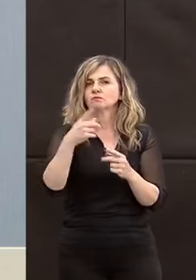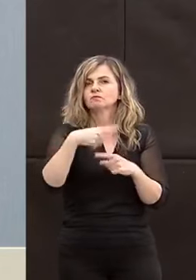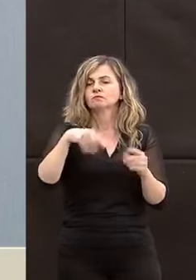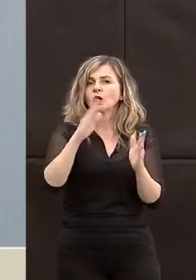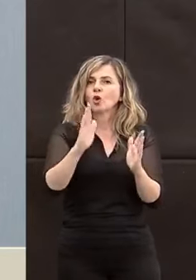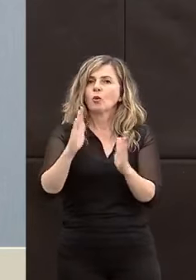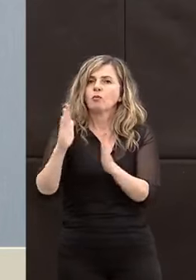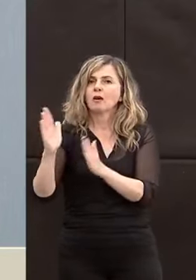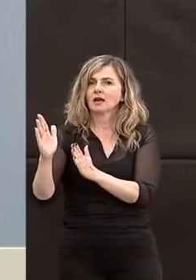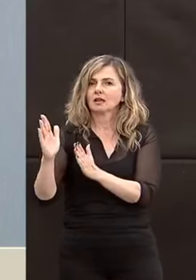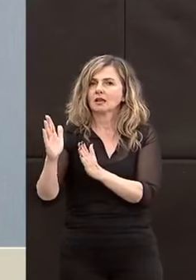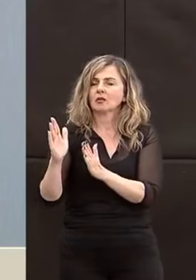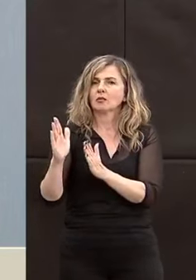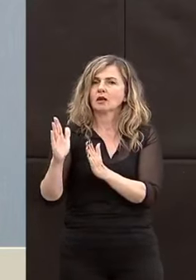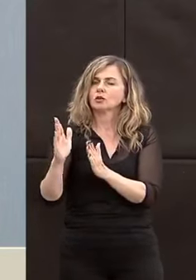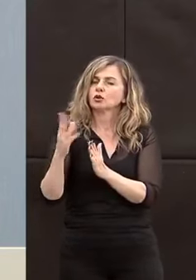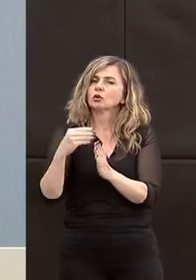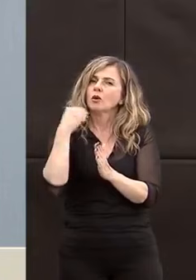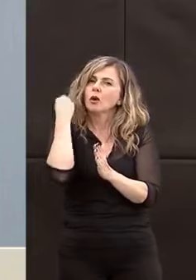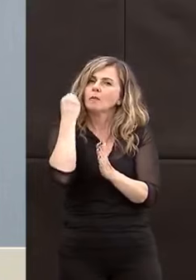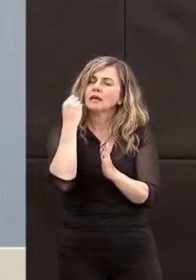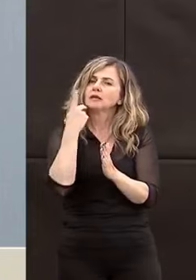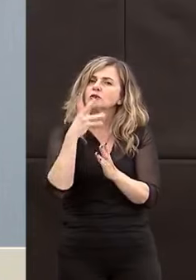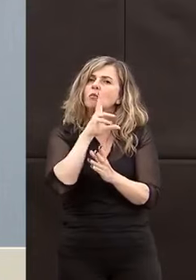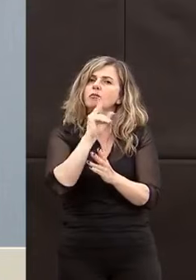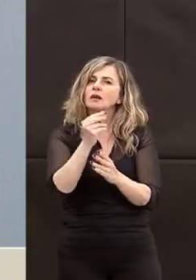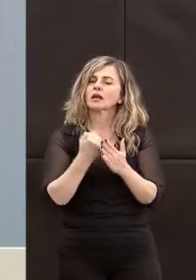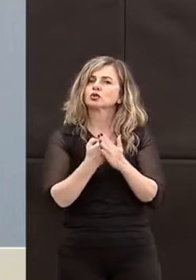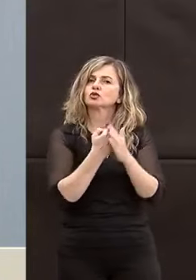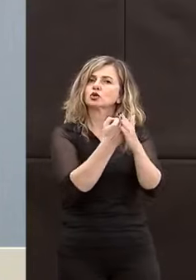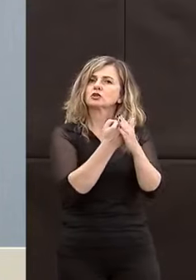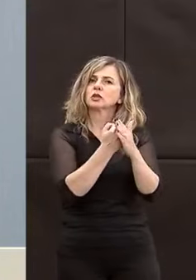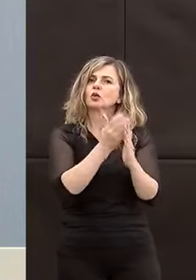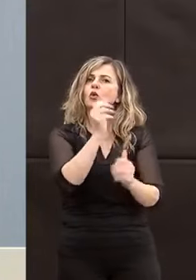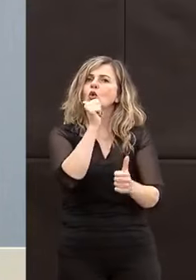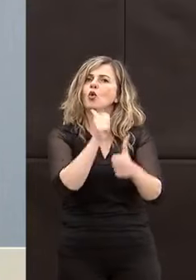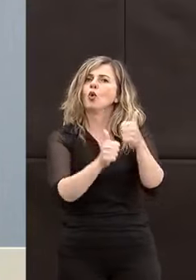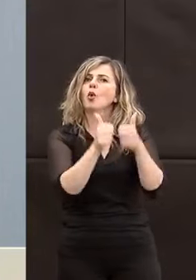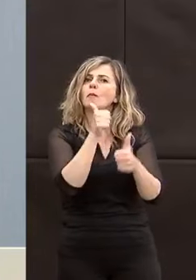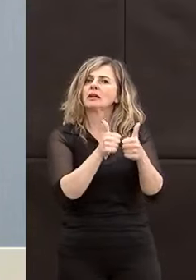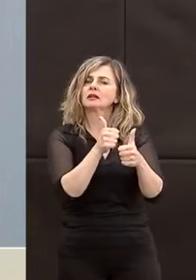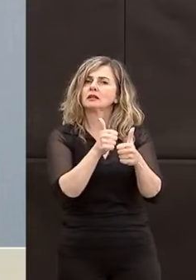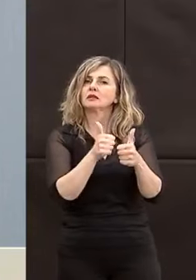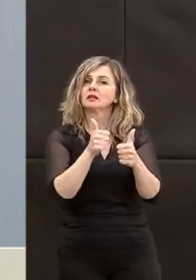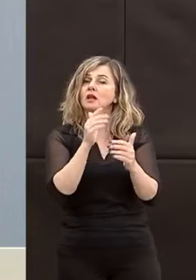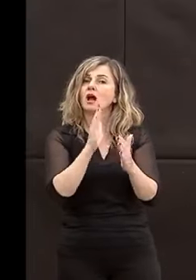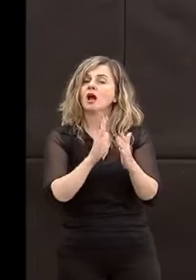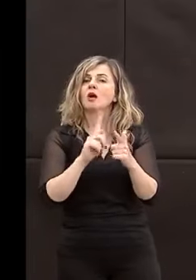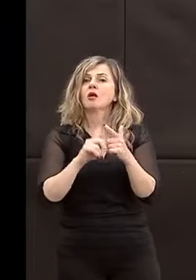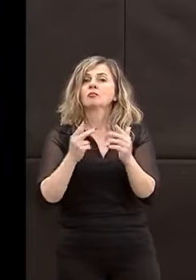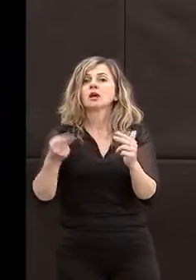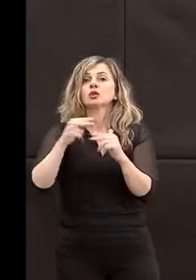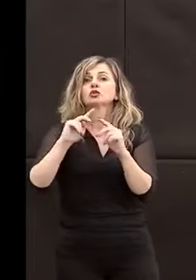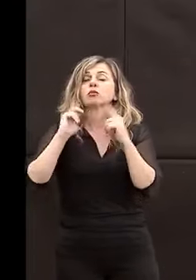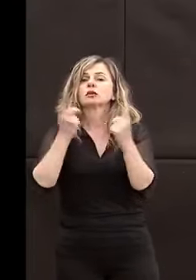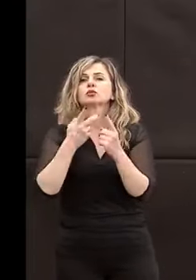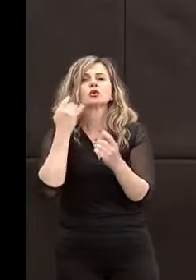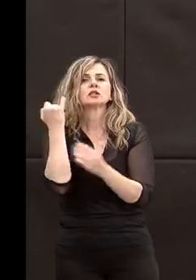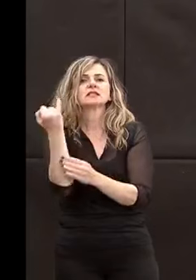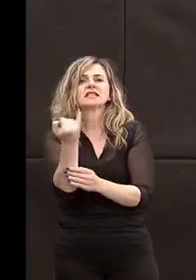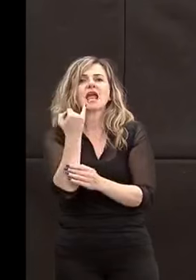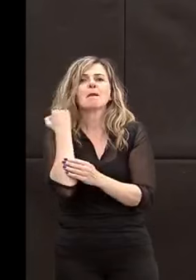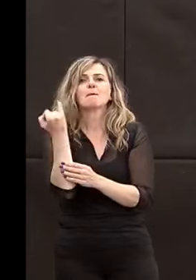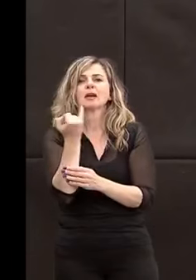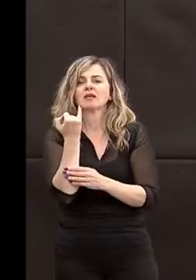per spesso che parlare di sostegno competitività e soprattutto di semplificazione